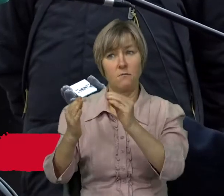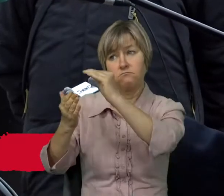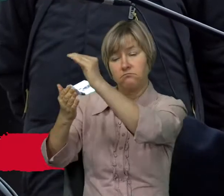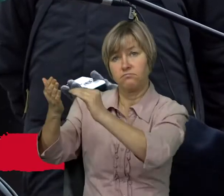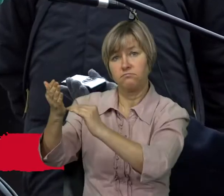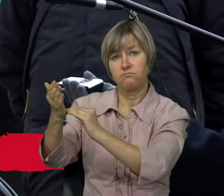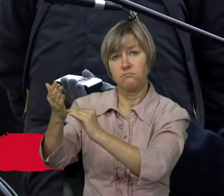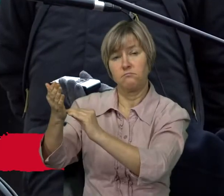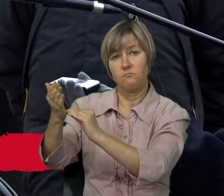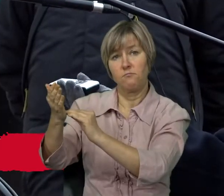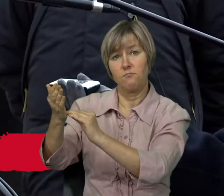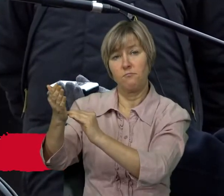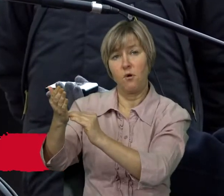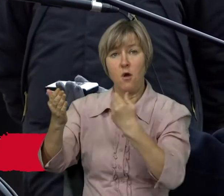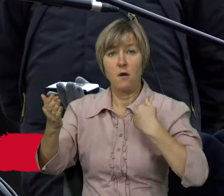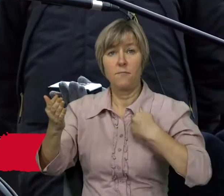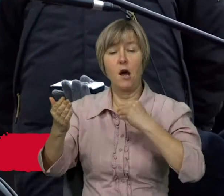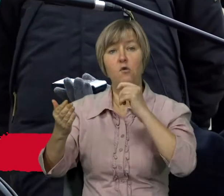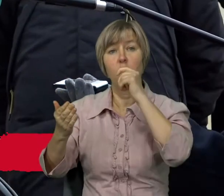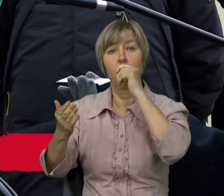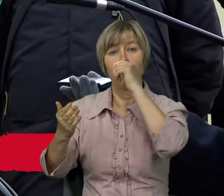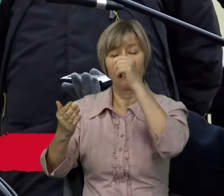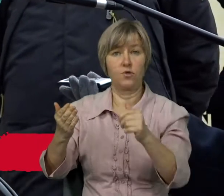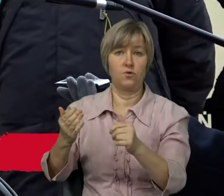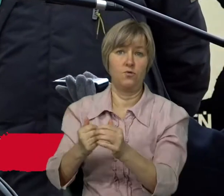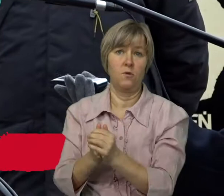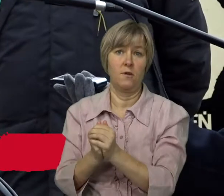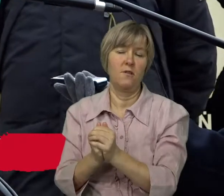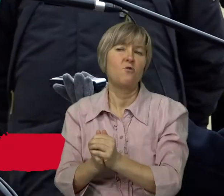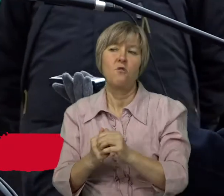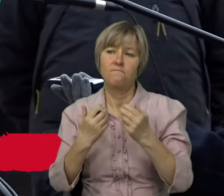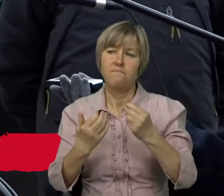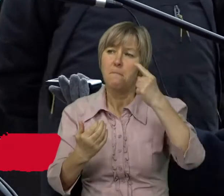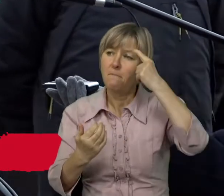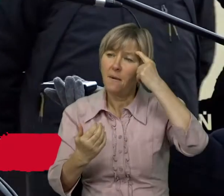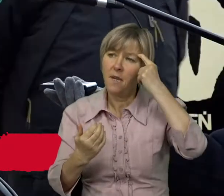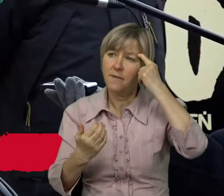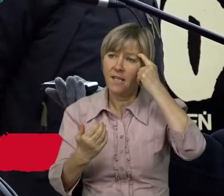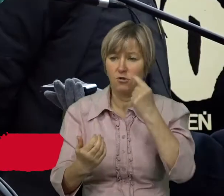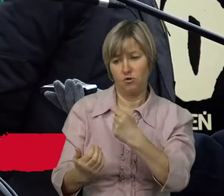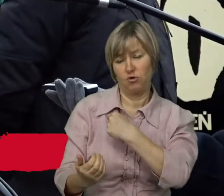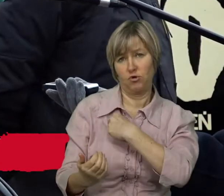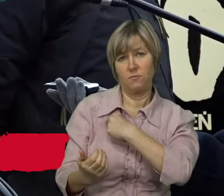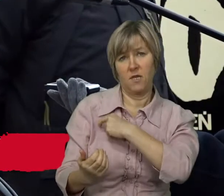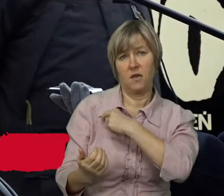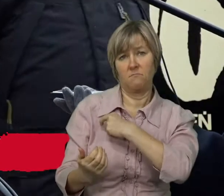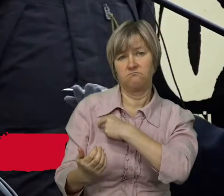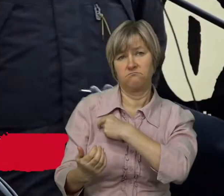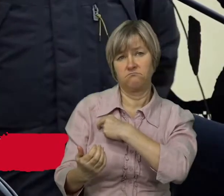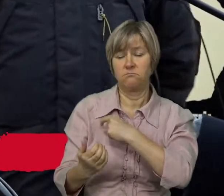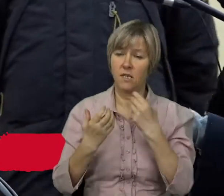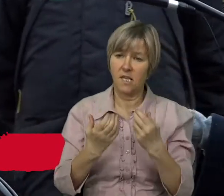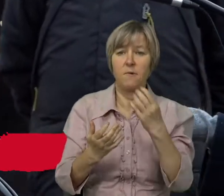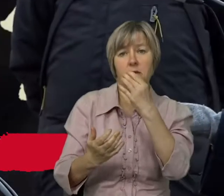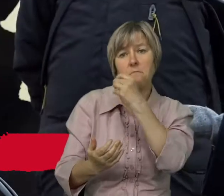mówiący Solidarność. To miejsce, które zawsze będzie apelowało do naszych sumień i niech takim pozostanie. Bardzo